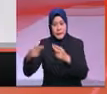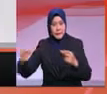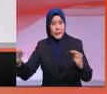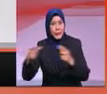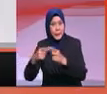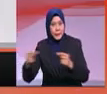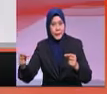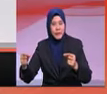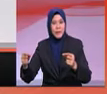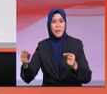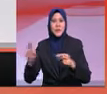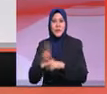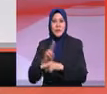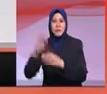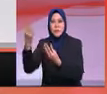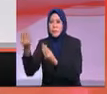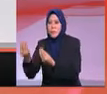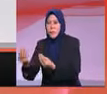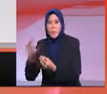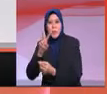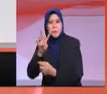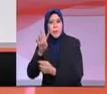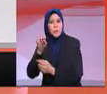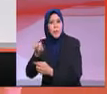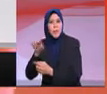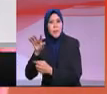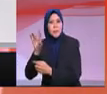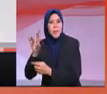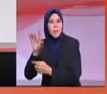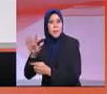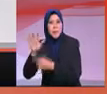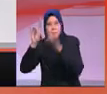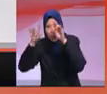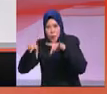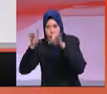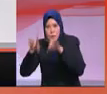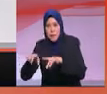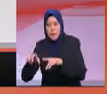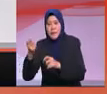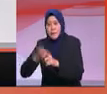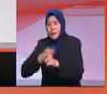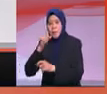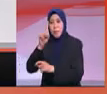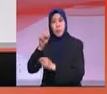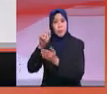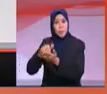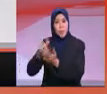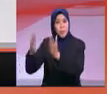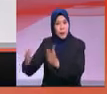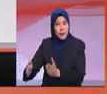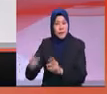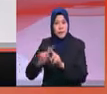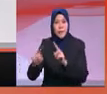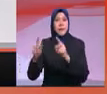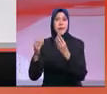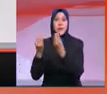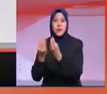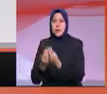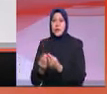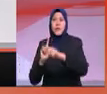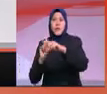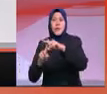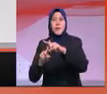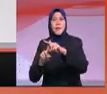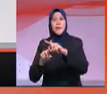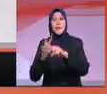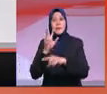mereka menjalankan kurang daripada kita 24.85 ujian untuk setiap 1,000 penduduk, tetapi kadar positif dia